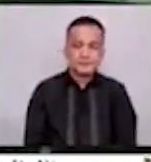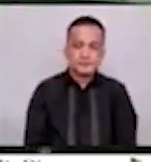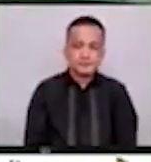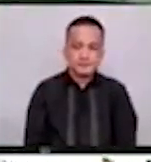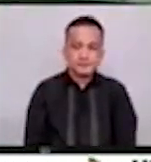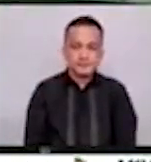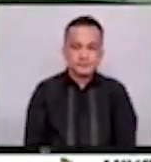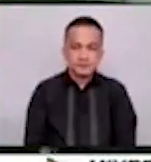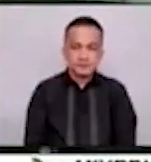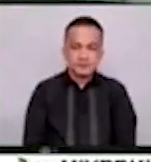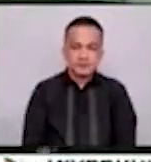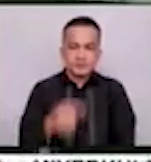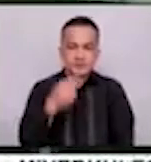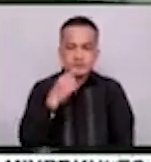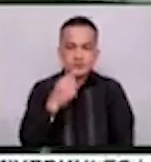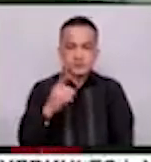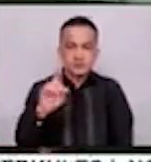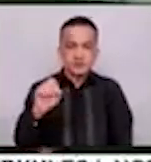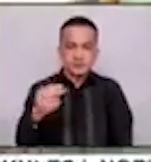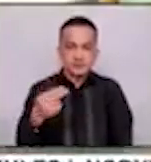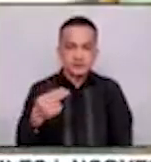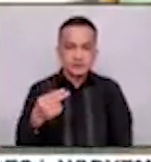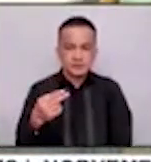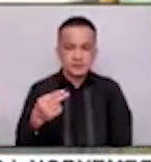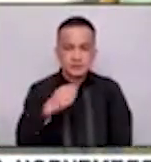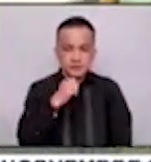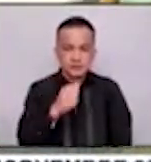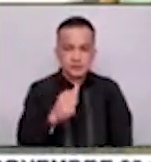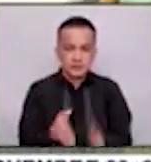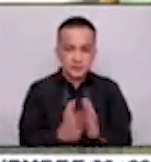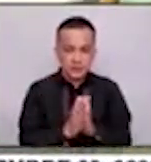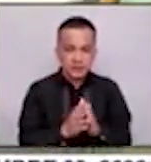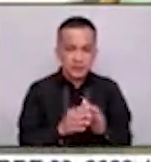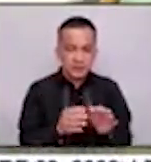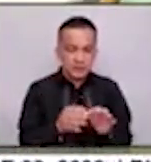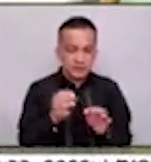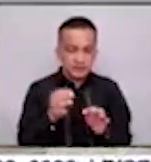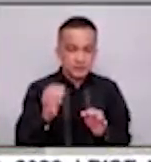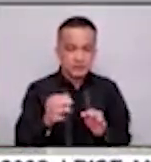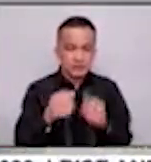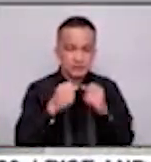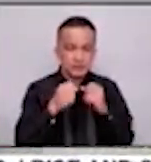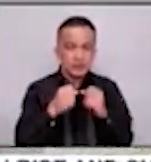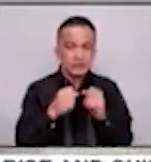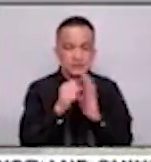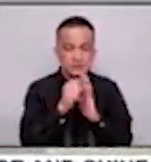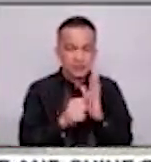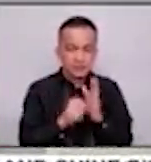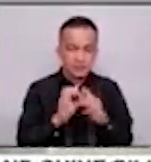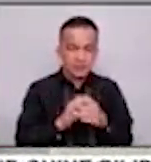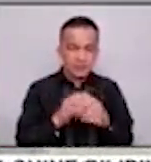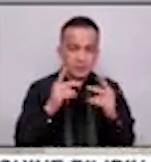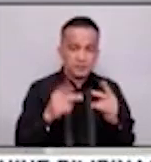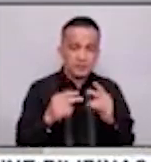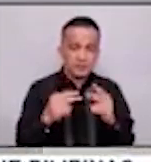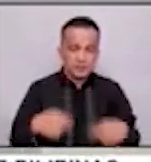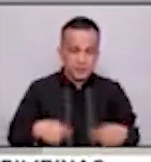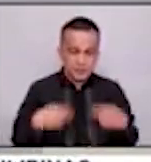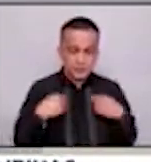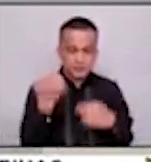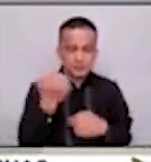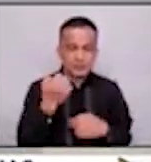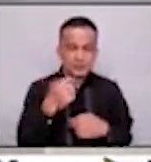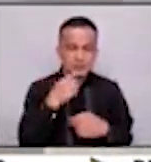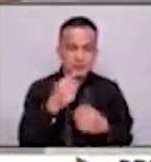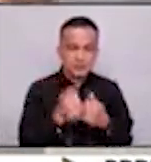Nilinaw ng Department of Health na hindi ito humihingi ng extension ng State of Public Health Emergency. Ayon kay Health Officer in Charge Maria